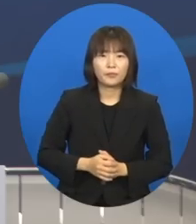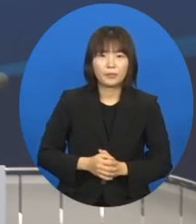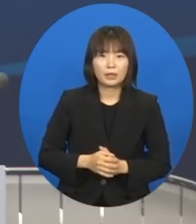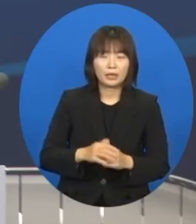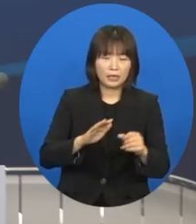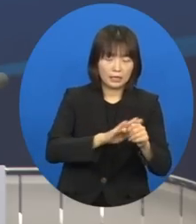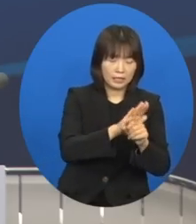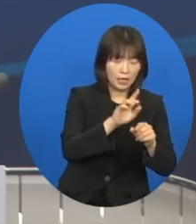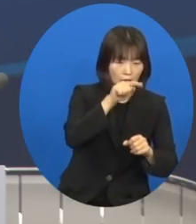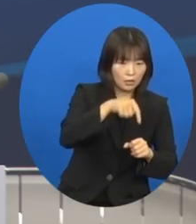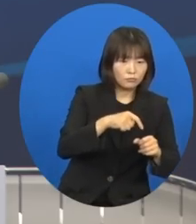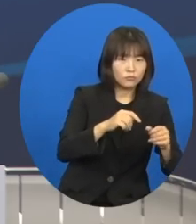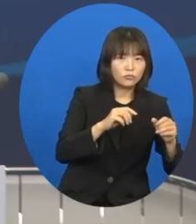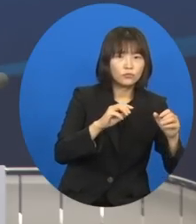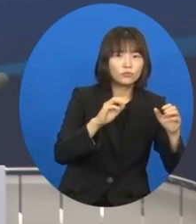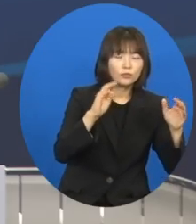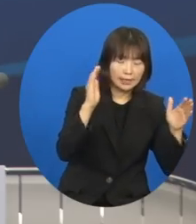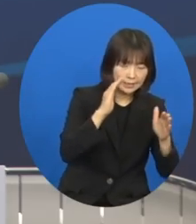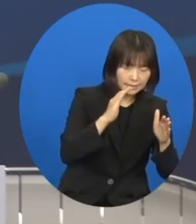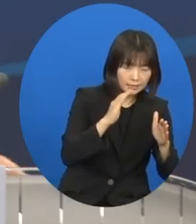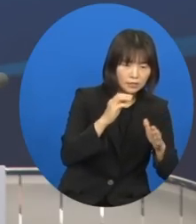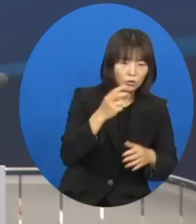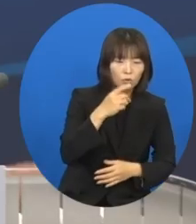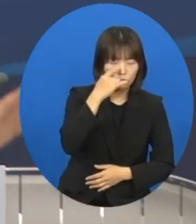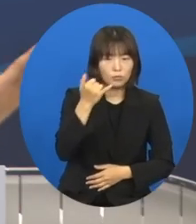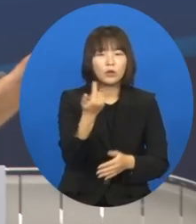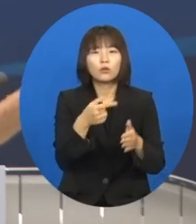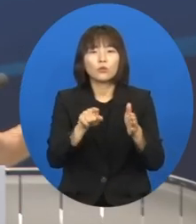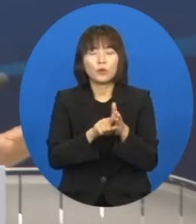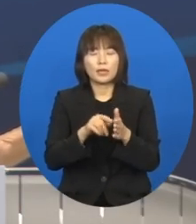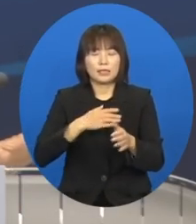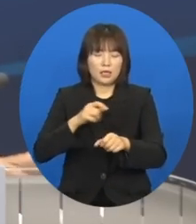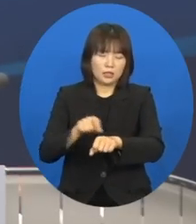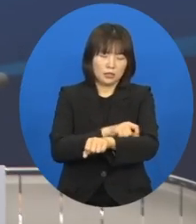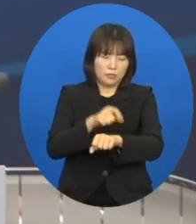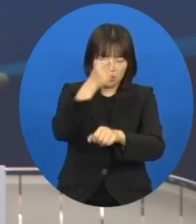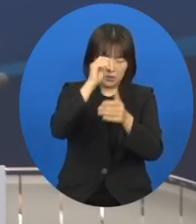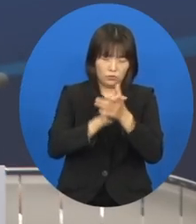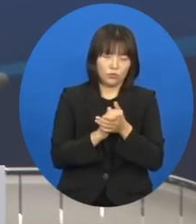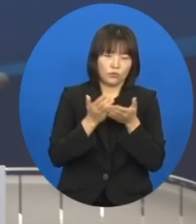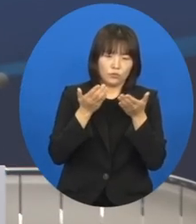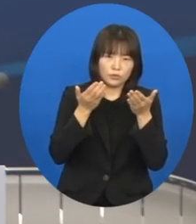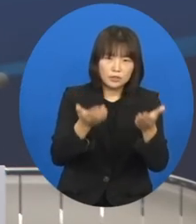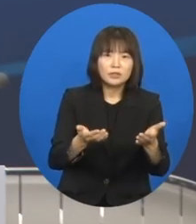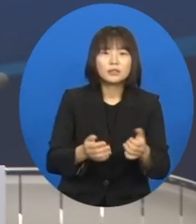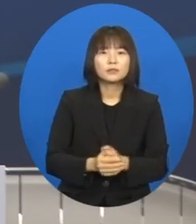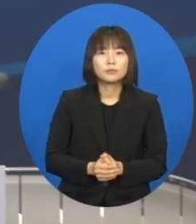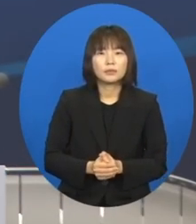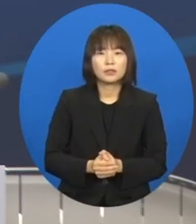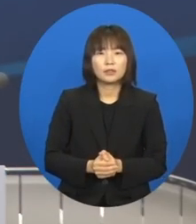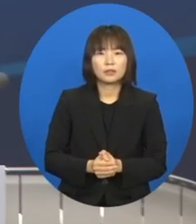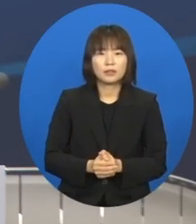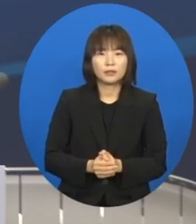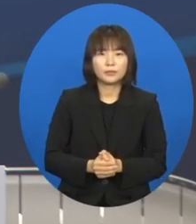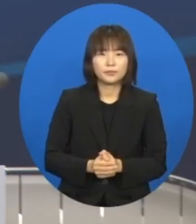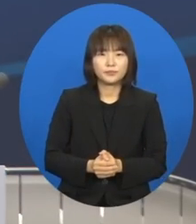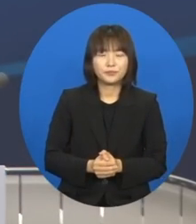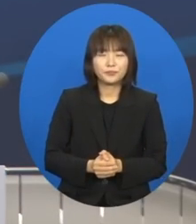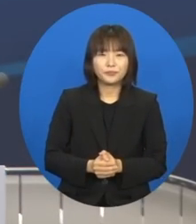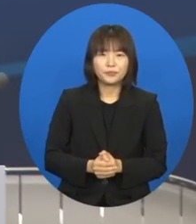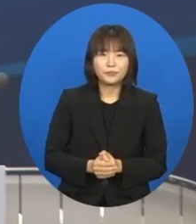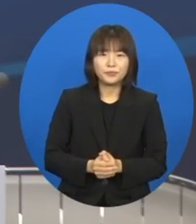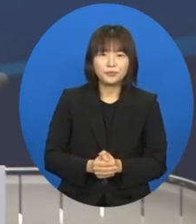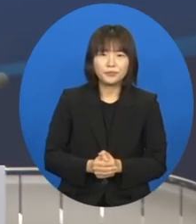아이들, 그 부모님들을 위해서 오늘 특별히 제가 기도합니다. 계속 제가 중보하고 있는데, 어머니, 내가 키우면